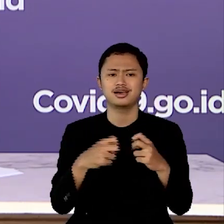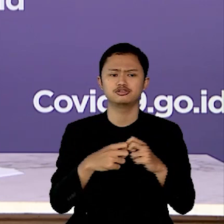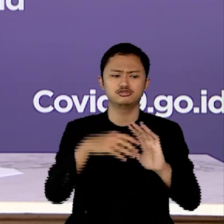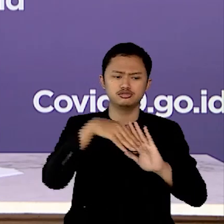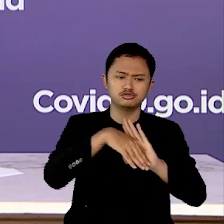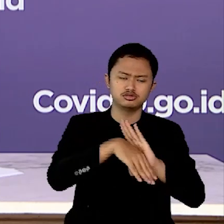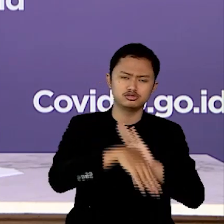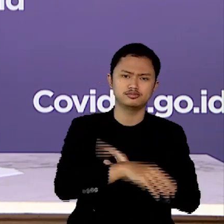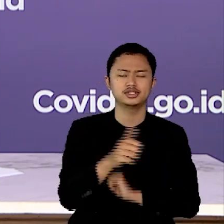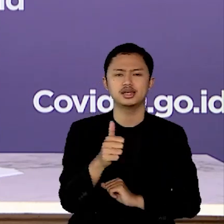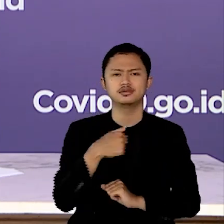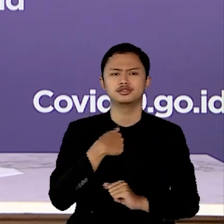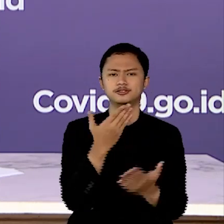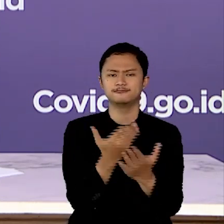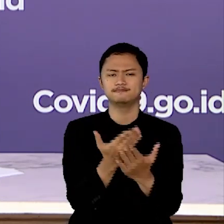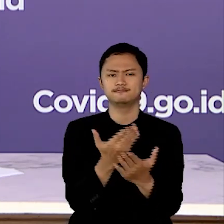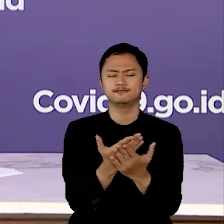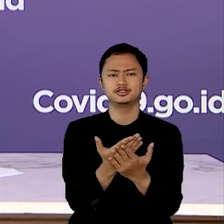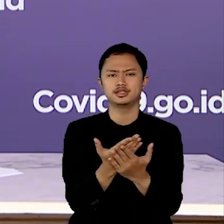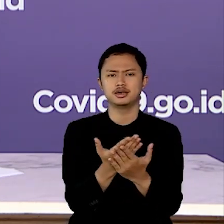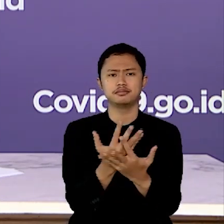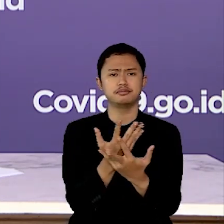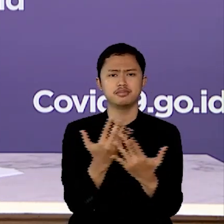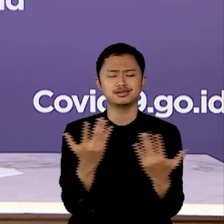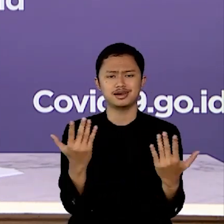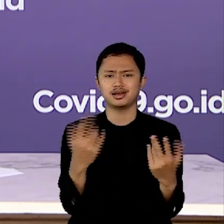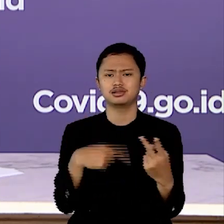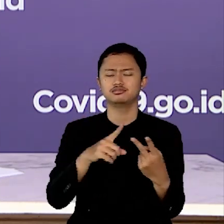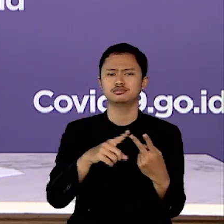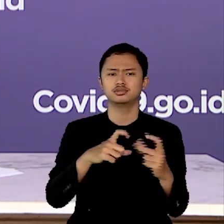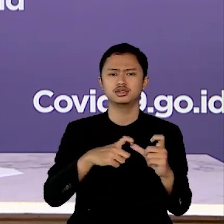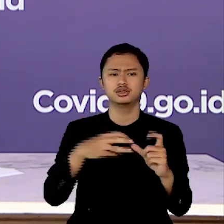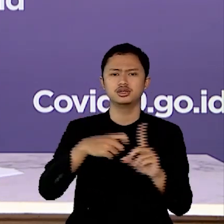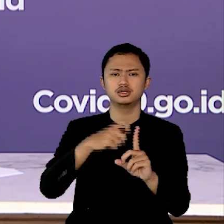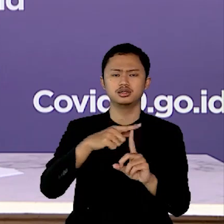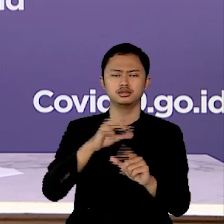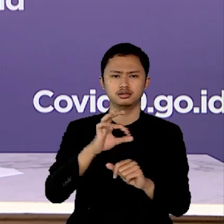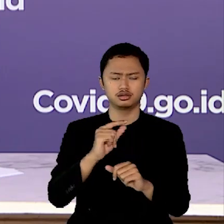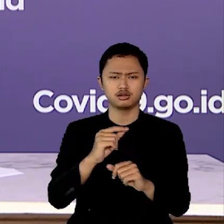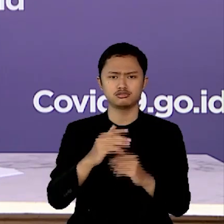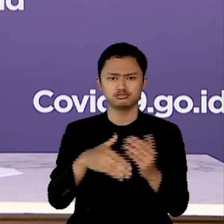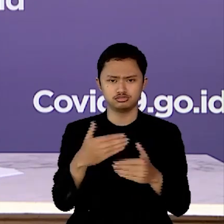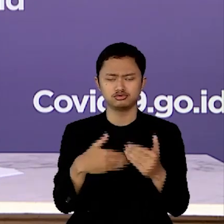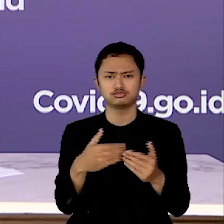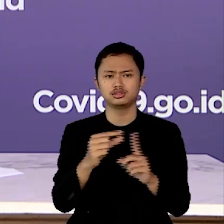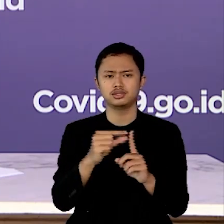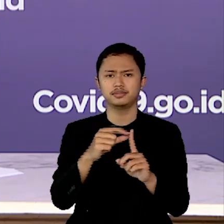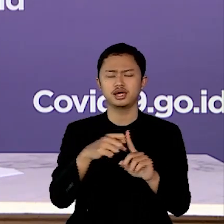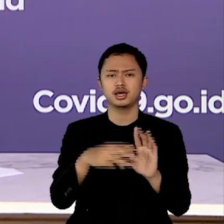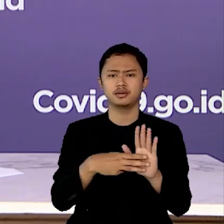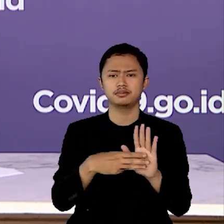terus ditekan Hai saya meminta kepada seluruh masyarakat dan sektor-sektor yang beroperasi selama masa